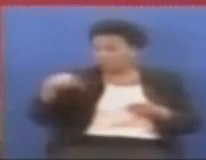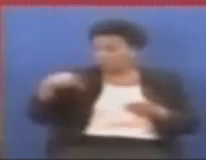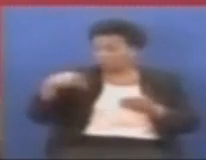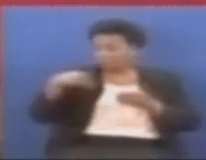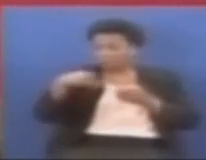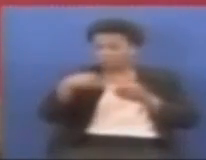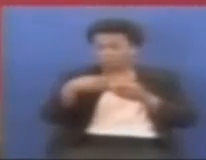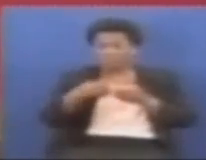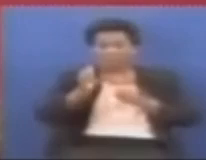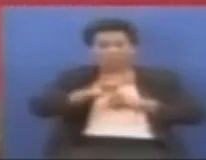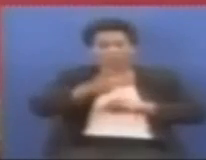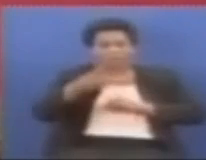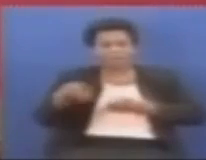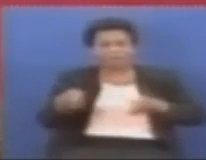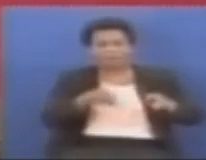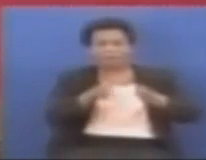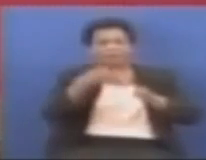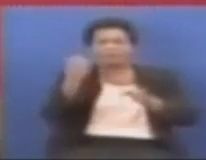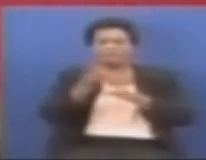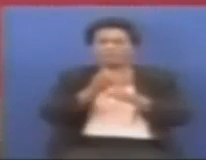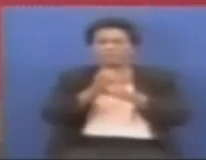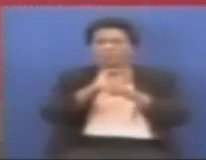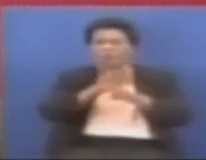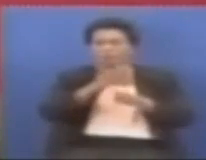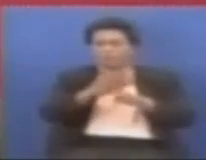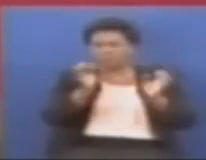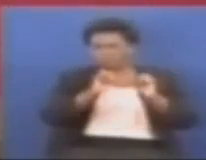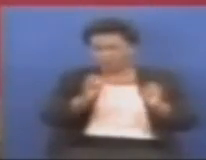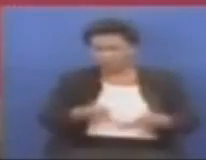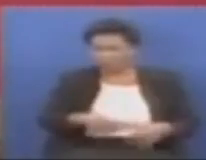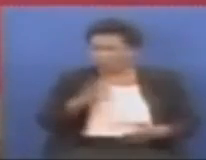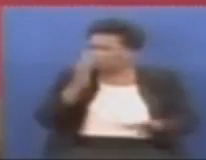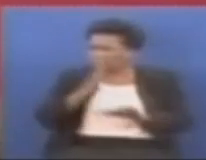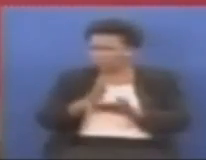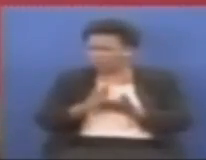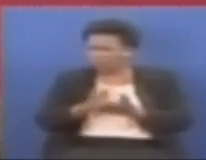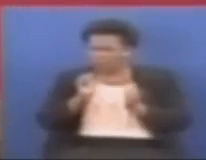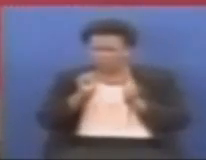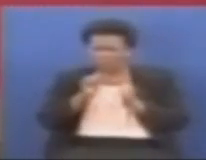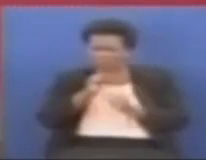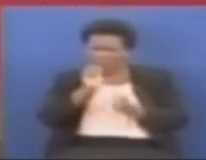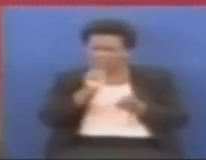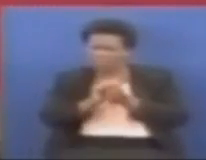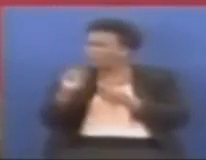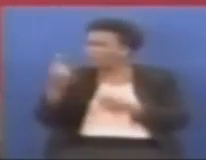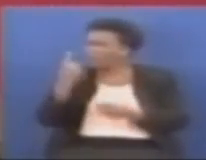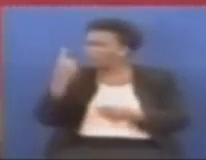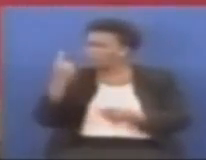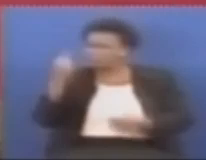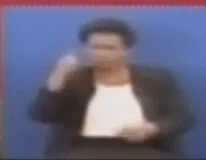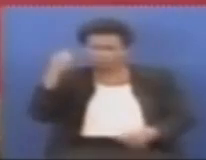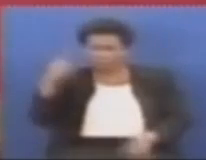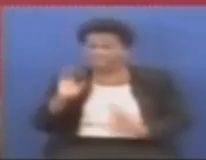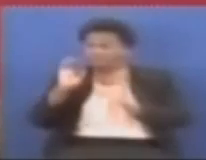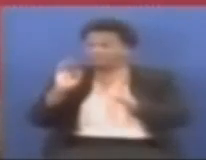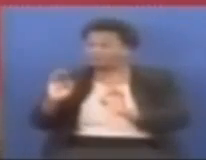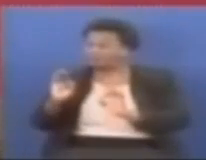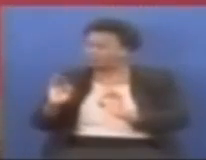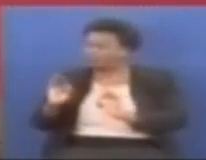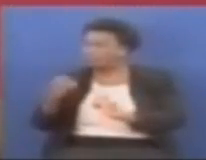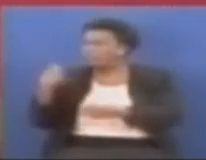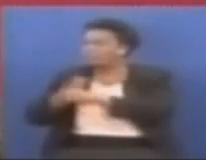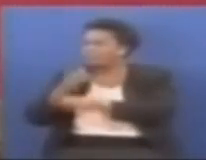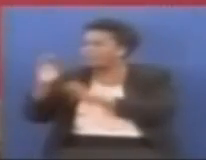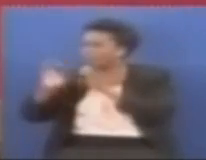Mheshimiwa Spika, hali kama hii ni anomali, hatujaipata pahali pengine popote. Ni vizuri tukawasiliana na Mheshimiwa Mbunge tukajua hasa nini